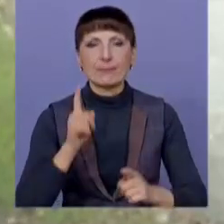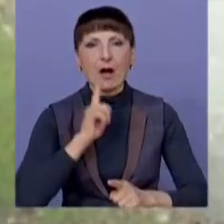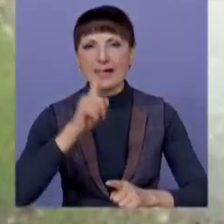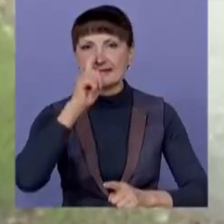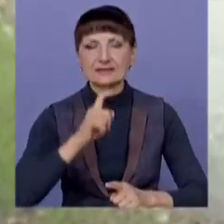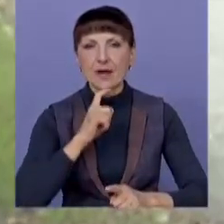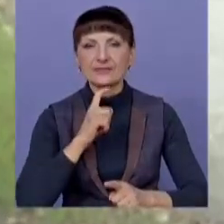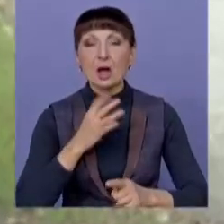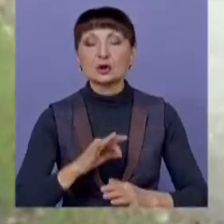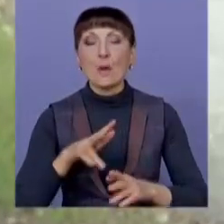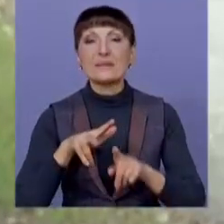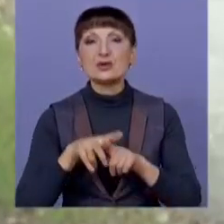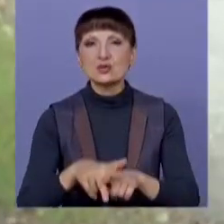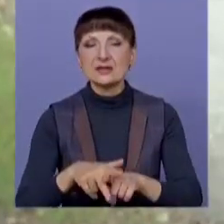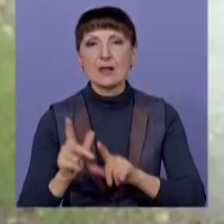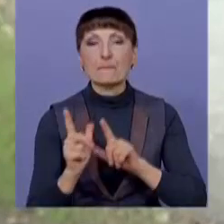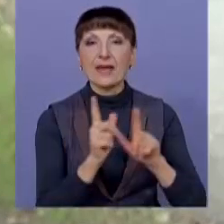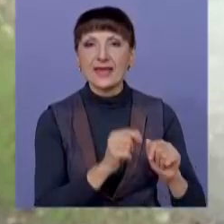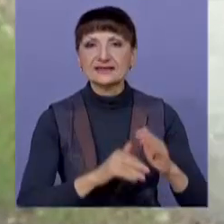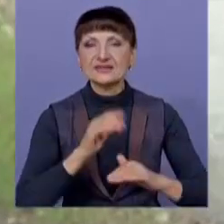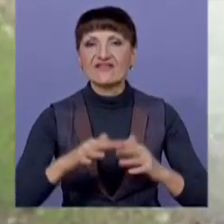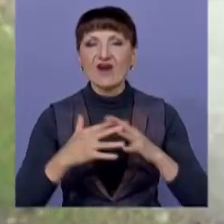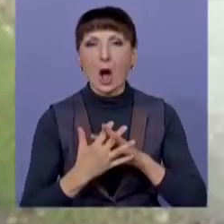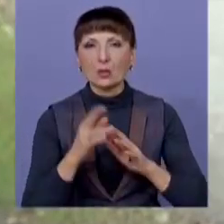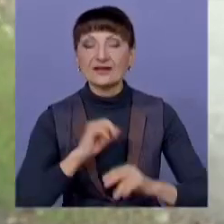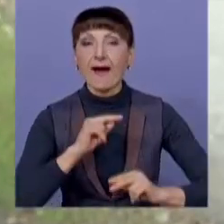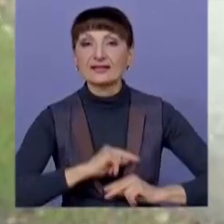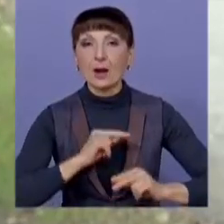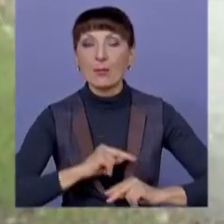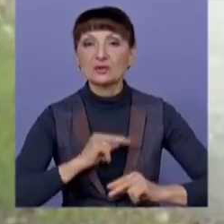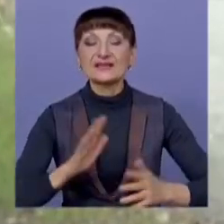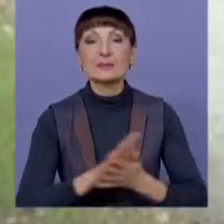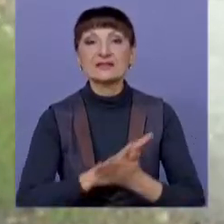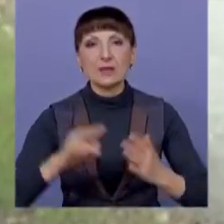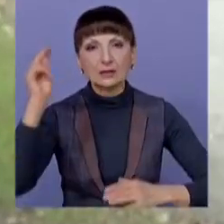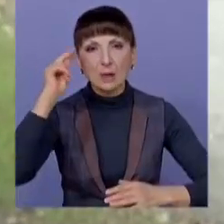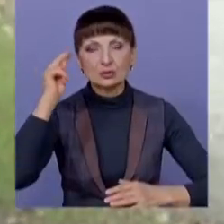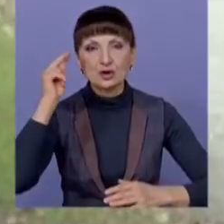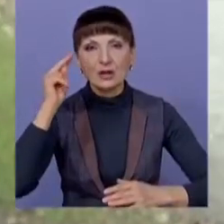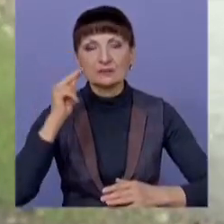вопрос принудительной поездки специалистов в аулы для отработки за бесплатное обучение